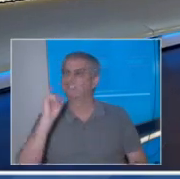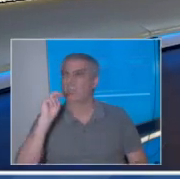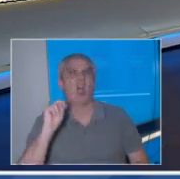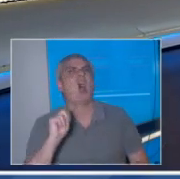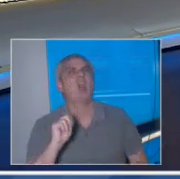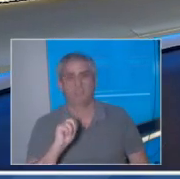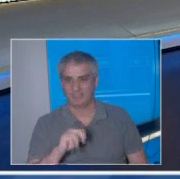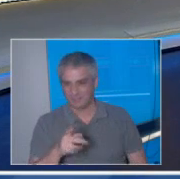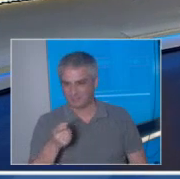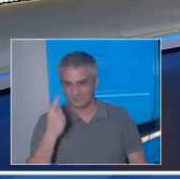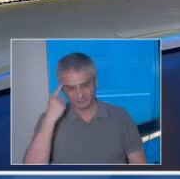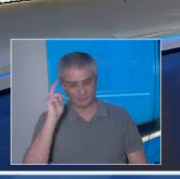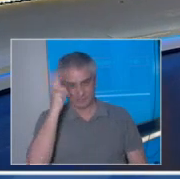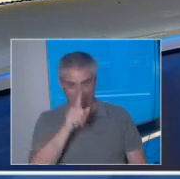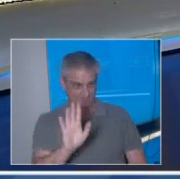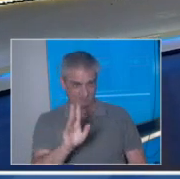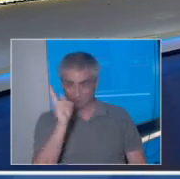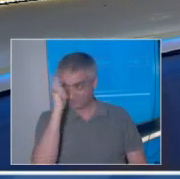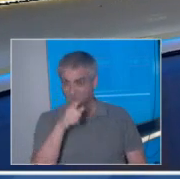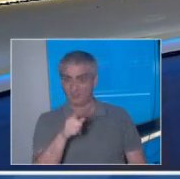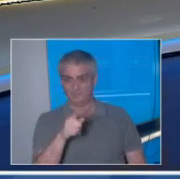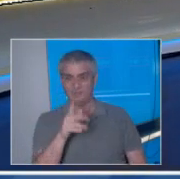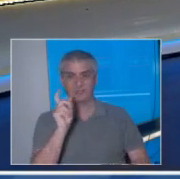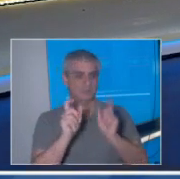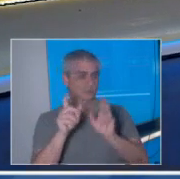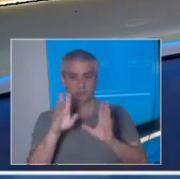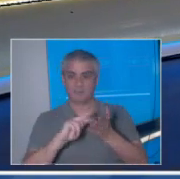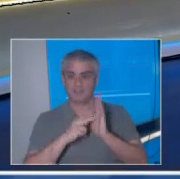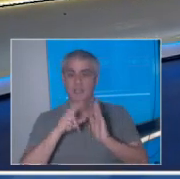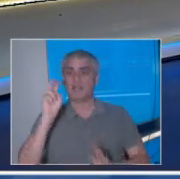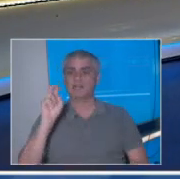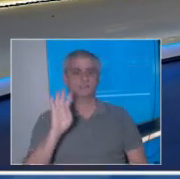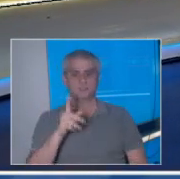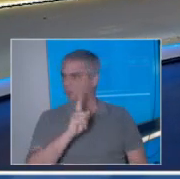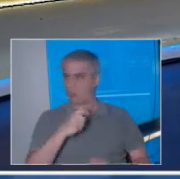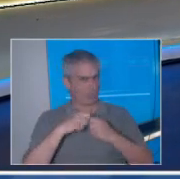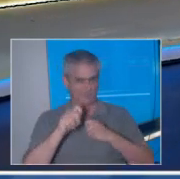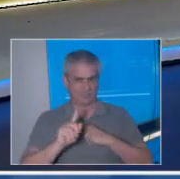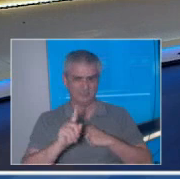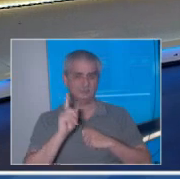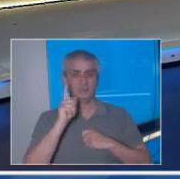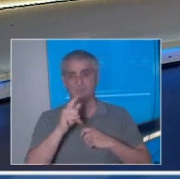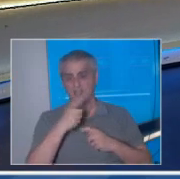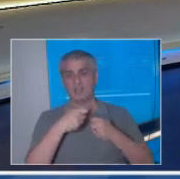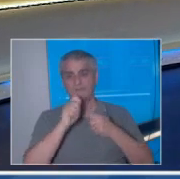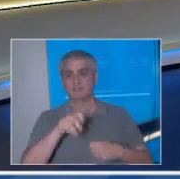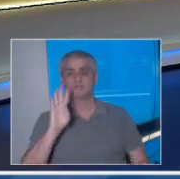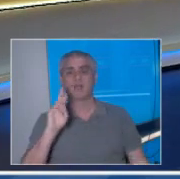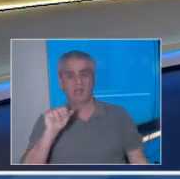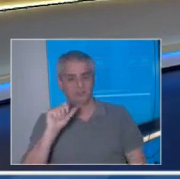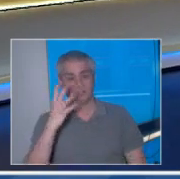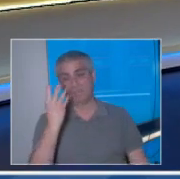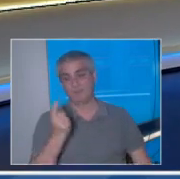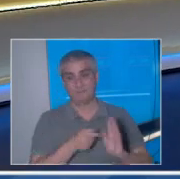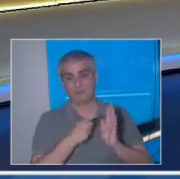ינון! ינון! אנשים צריכים להבין, אתם צריכים להבין את הדמויות שמופיעים בחדר. עליזה בראשי, היא לא חברת כנסת, אומרים קוראים לה חברת הכנסת בראשי הרבה